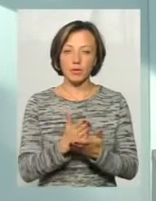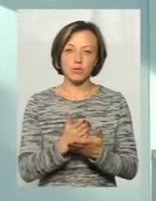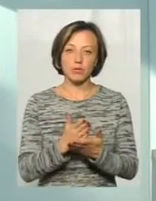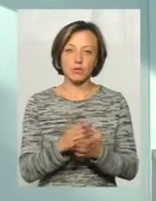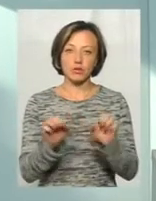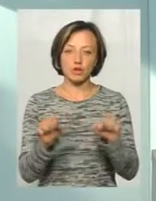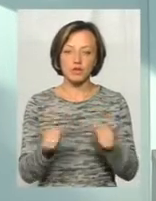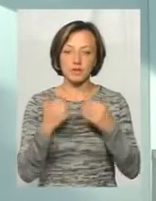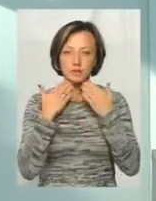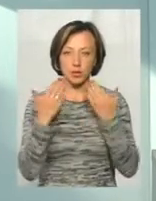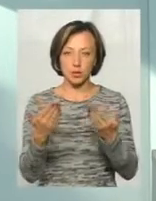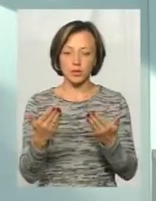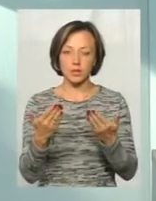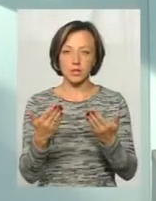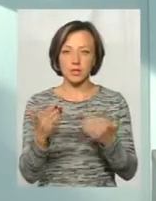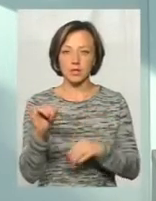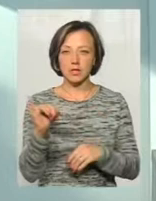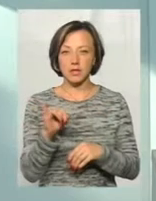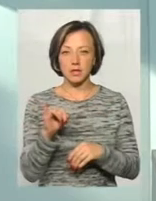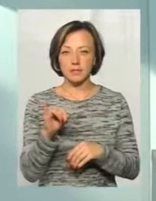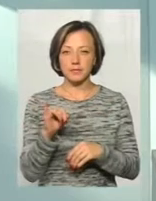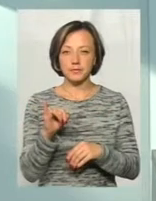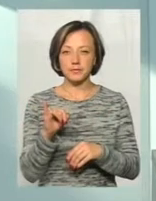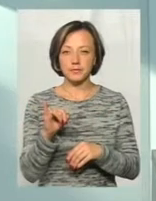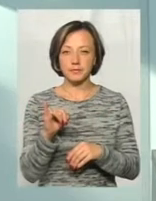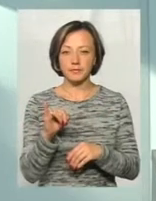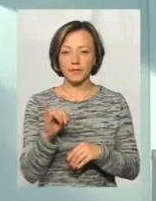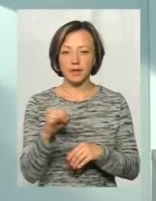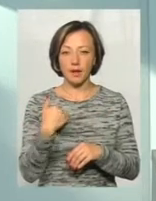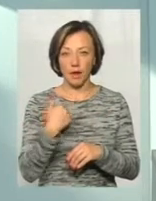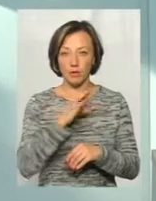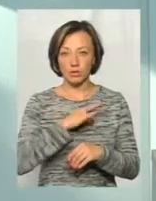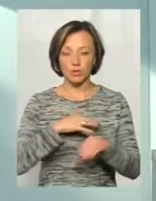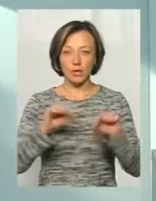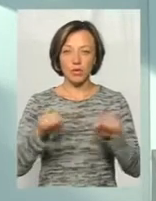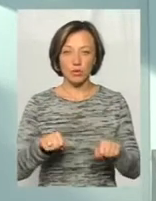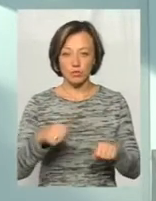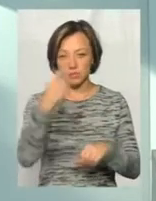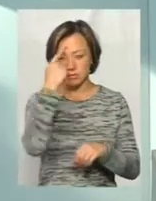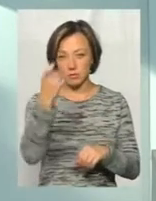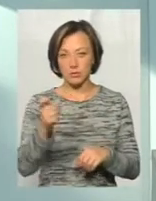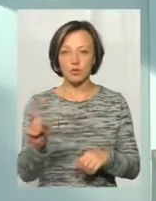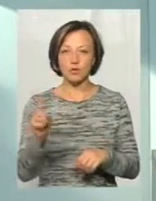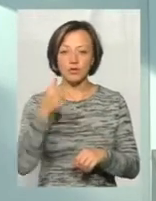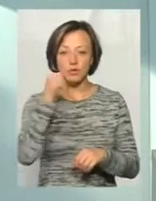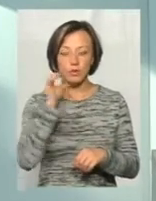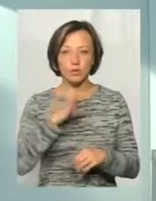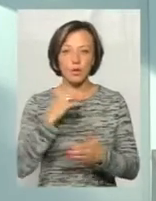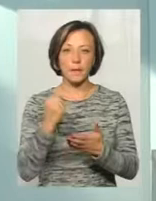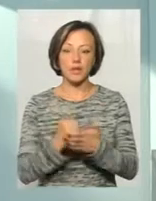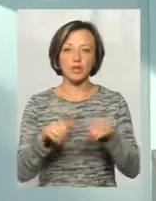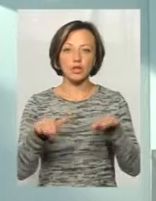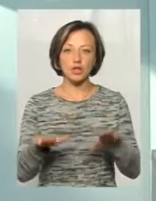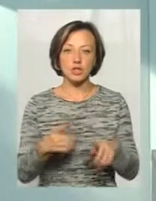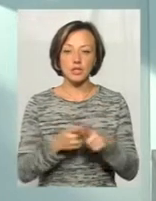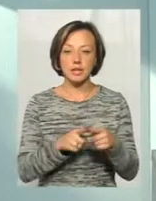мають можливість звернутися. І хочу зазначити, користуючись нагодою, про те, що, знову ж таки, от вчора було прийнято рішення про те,